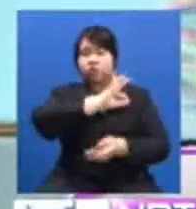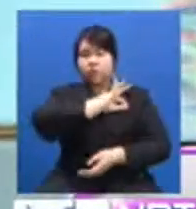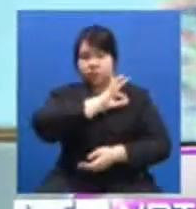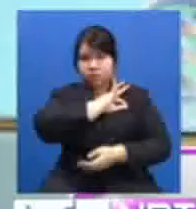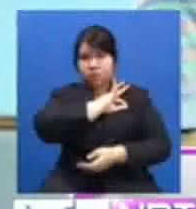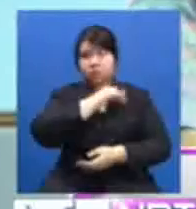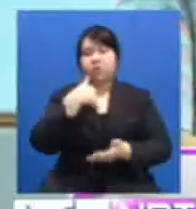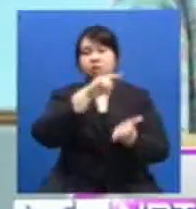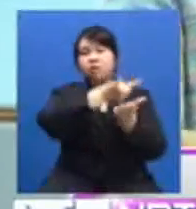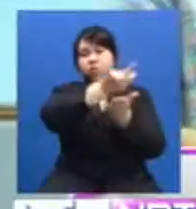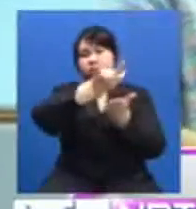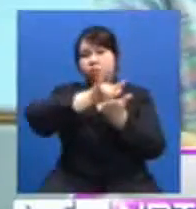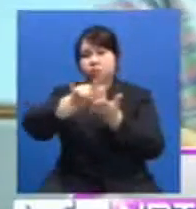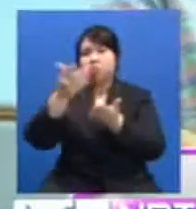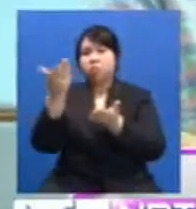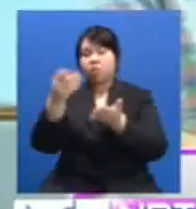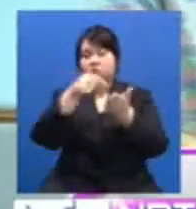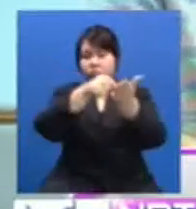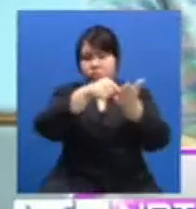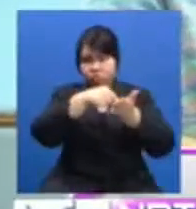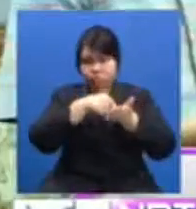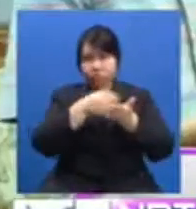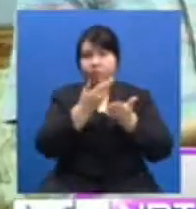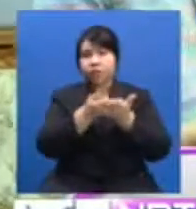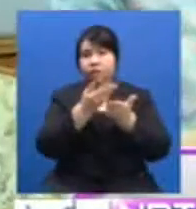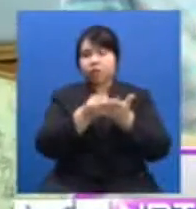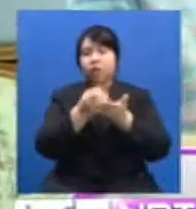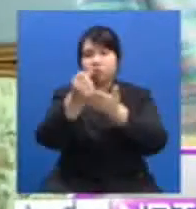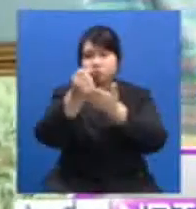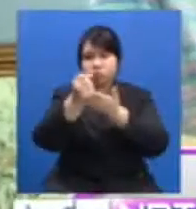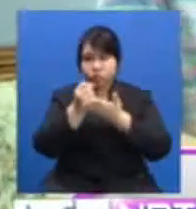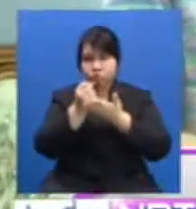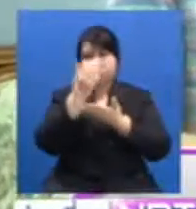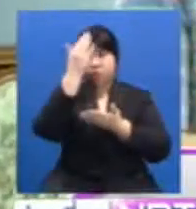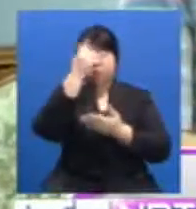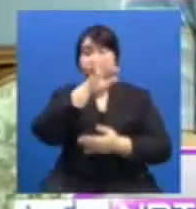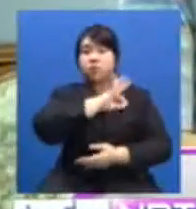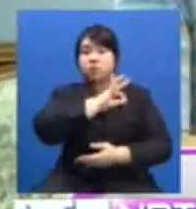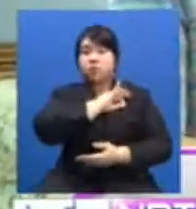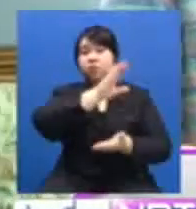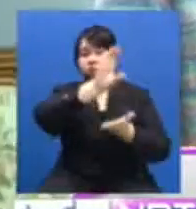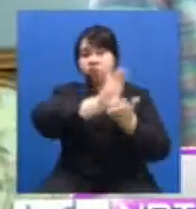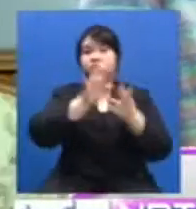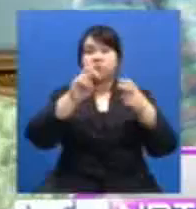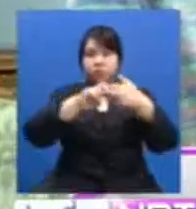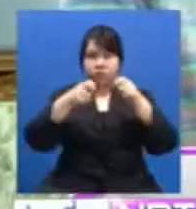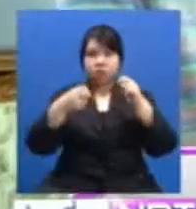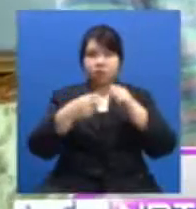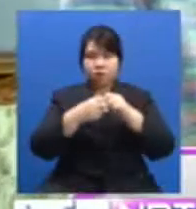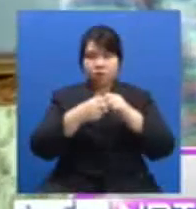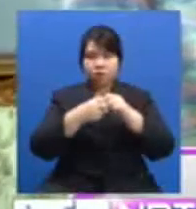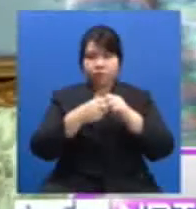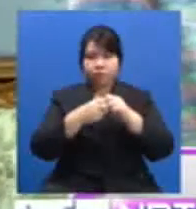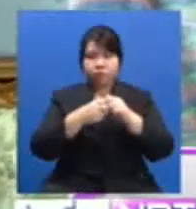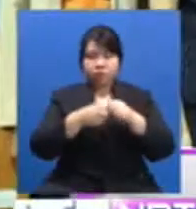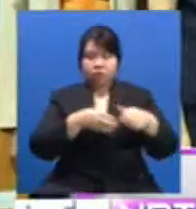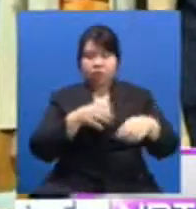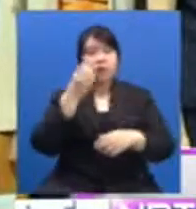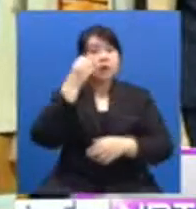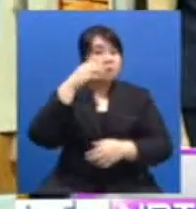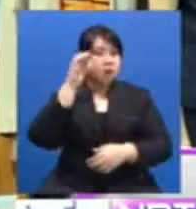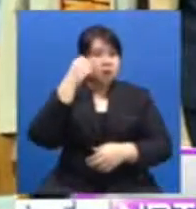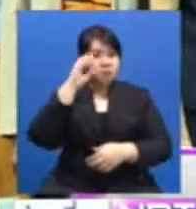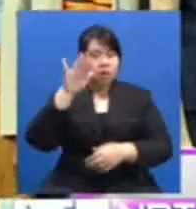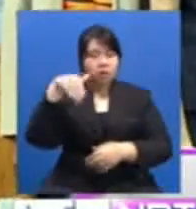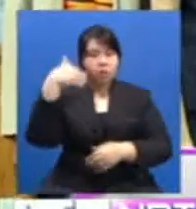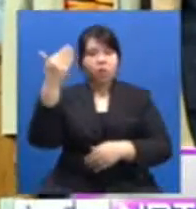งานในต่างประเทศมายื่นคำร้องขอรับเงินสงเคราะห์กรณีสมาชิกกองทุนประสบปัญหาต้องเดินทางกลับประเทศก่อนสิ้น